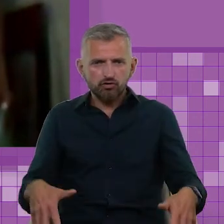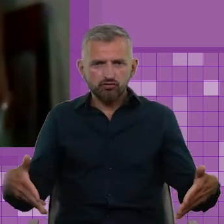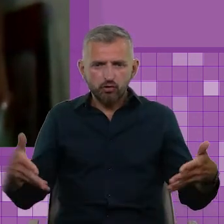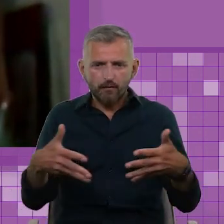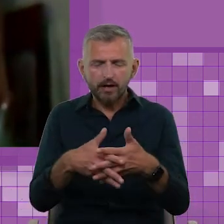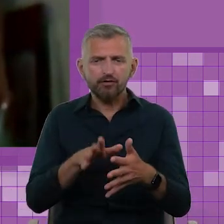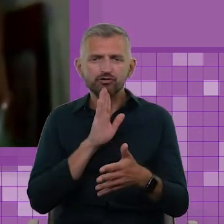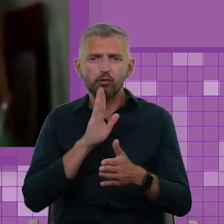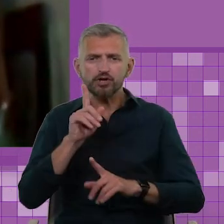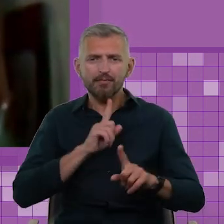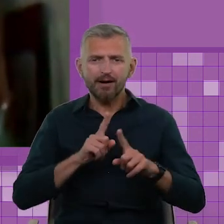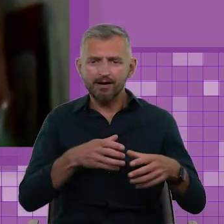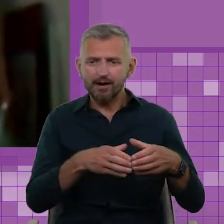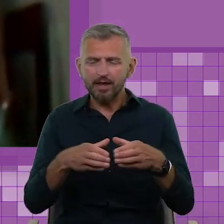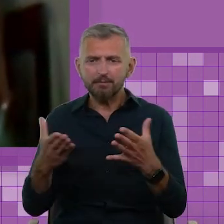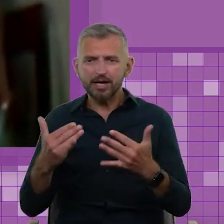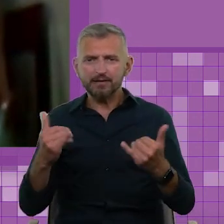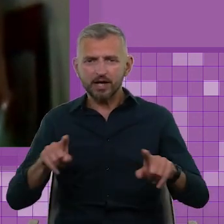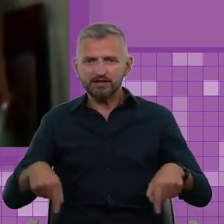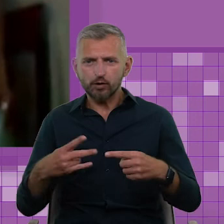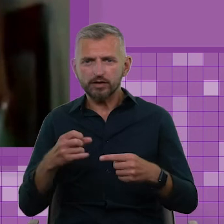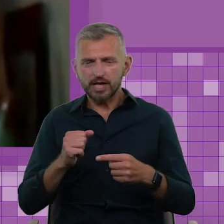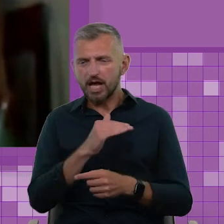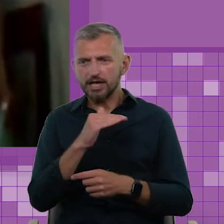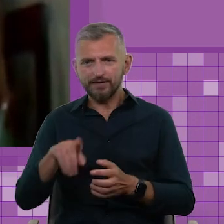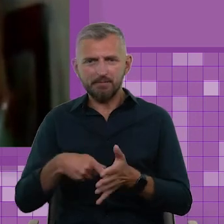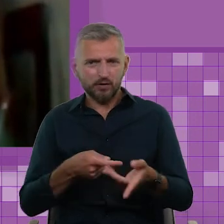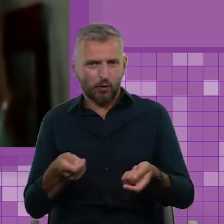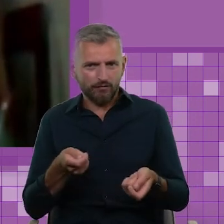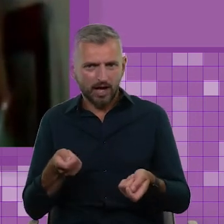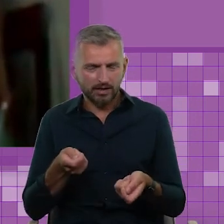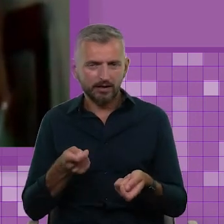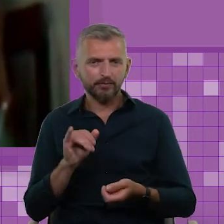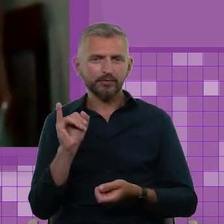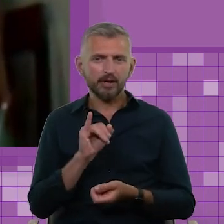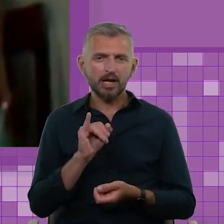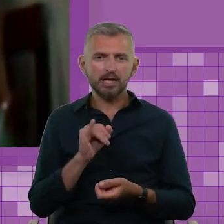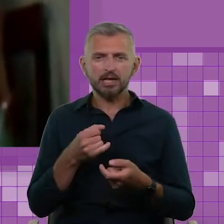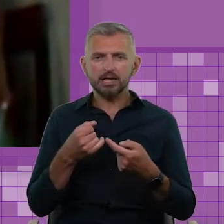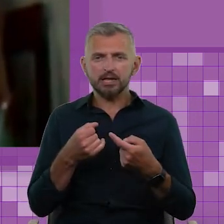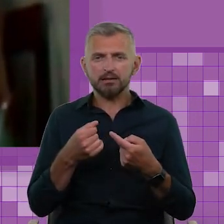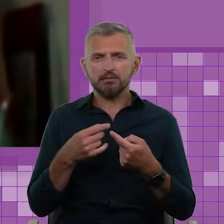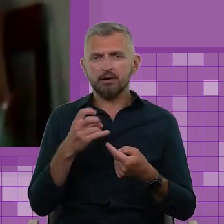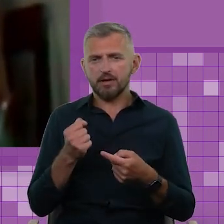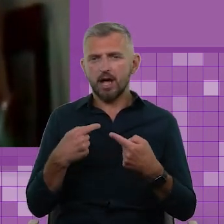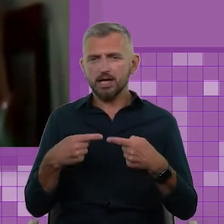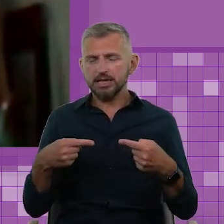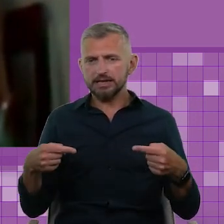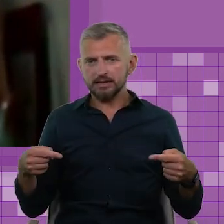жіночими радами, які зараз створюються на рівні муніципалітетів і на